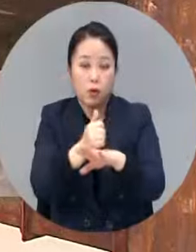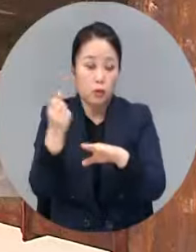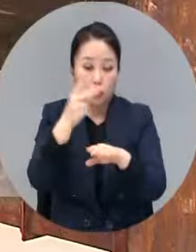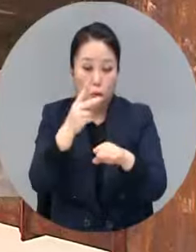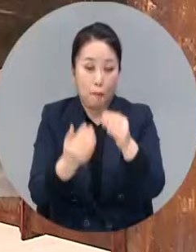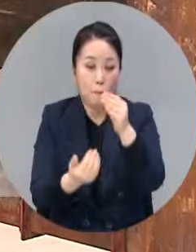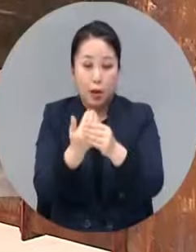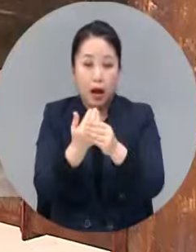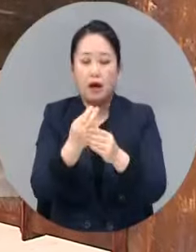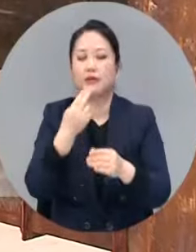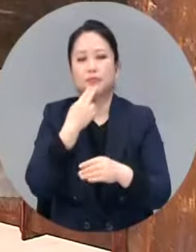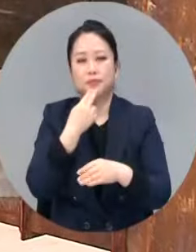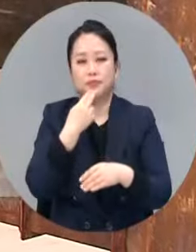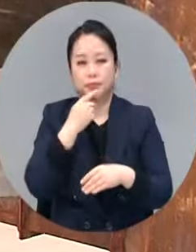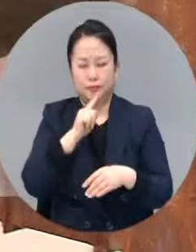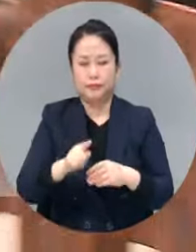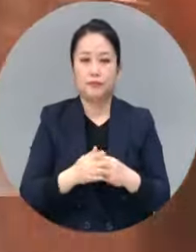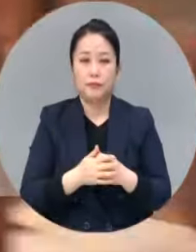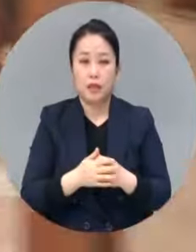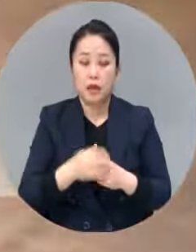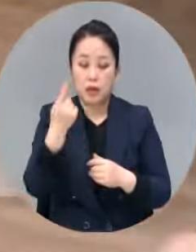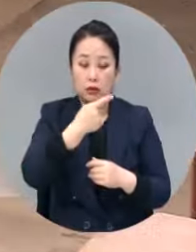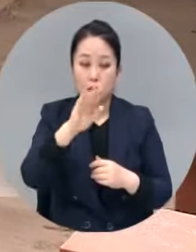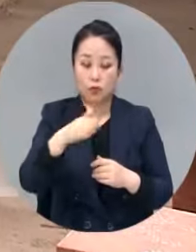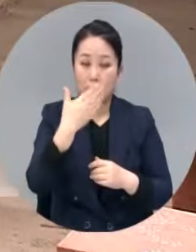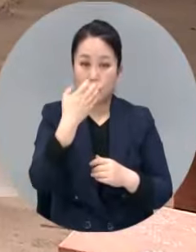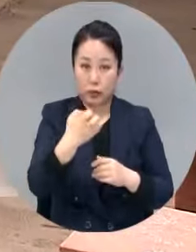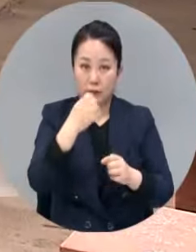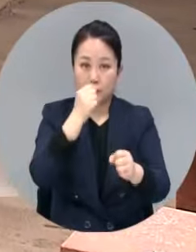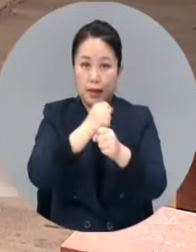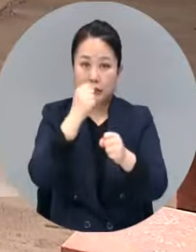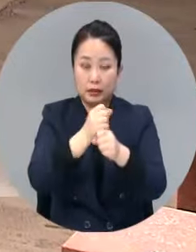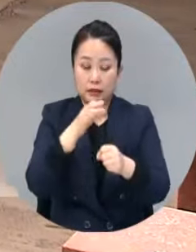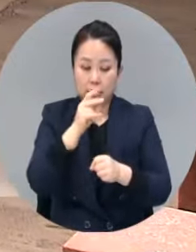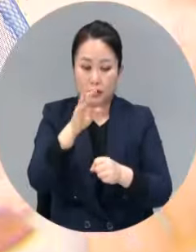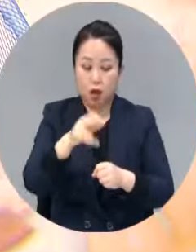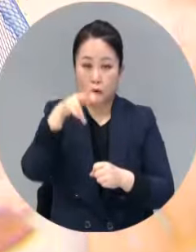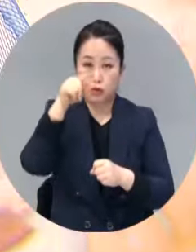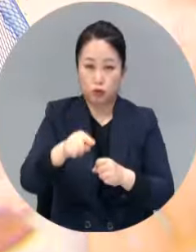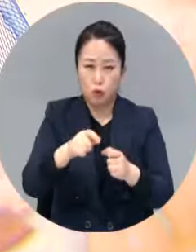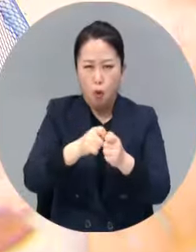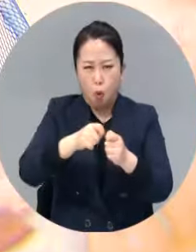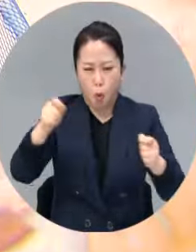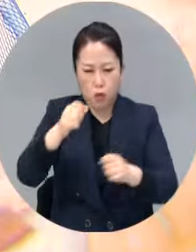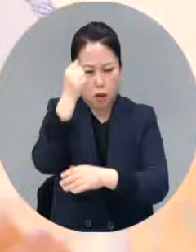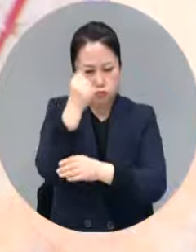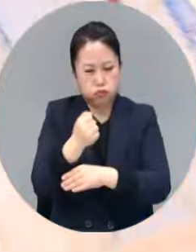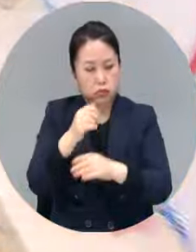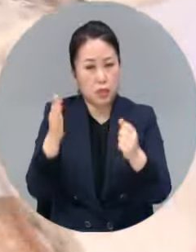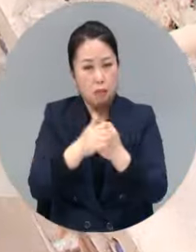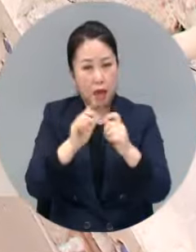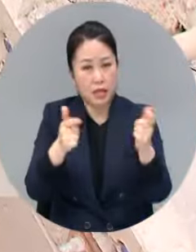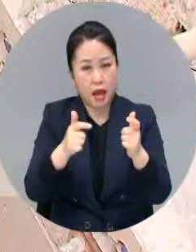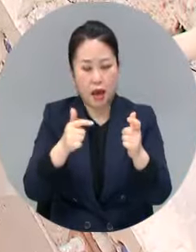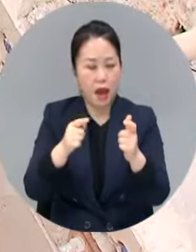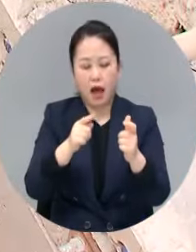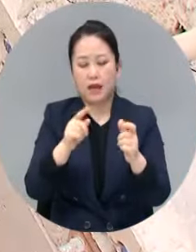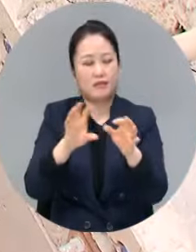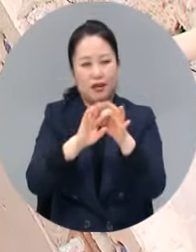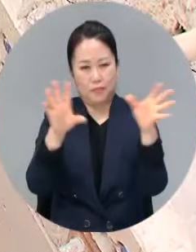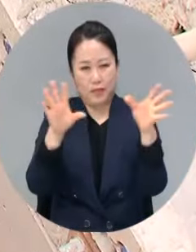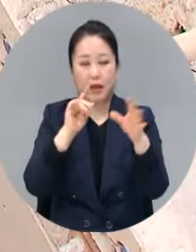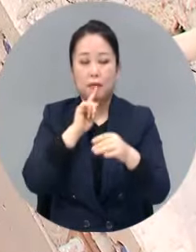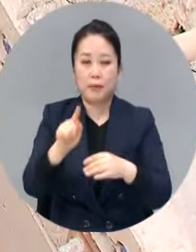가능성은 없다고 못 박았습니다. 1990년에 지어진 영주 고가교의 노후화와도 연관성은 없다고